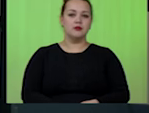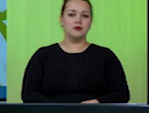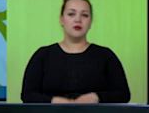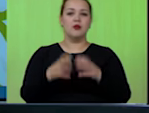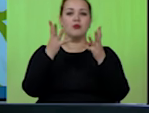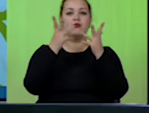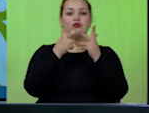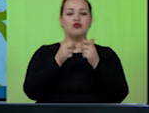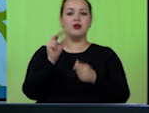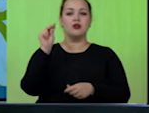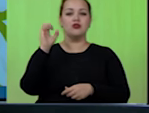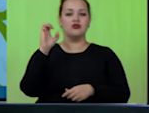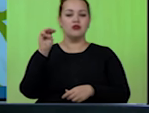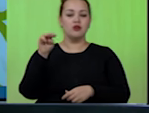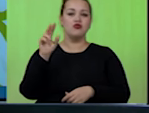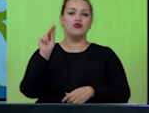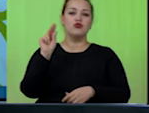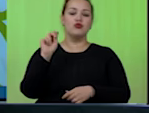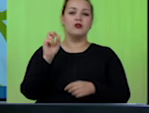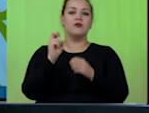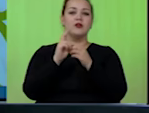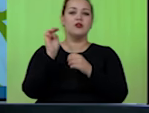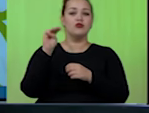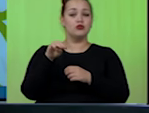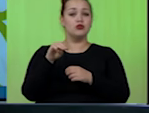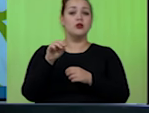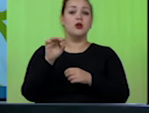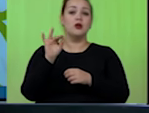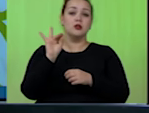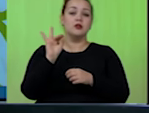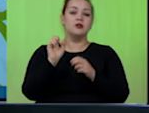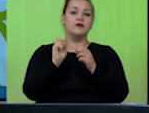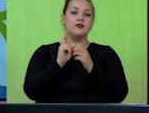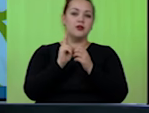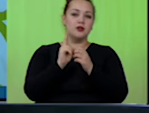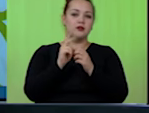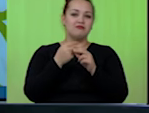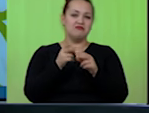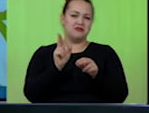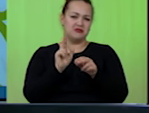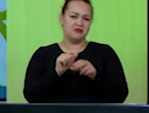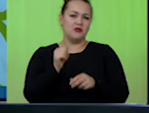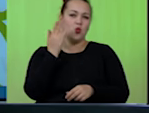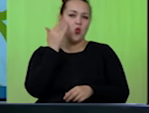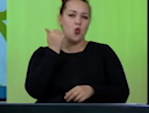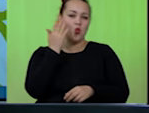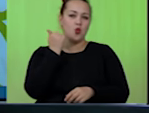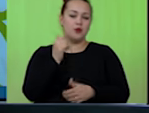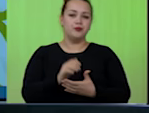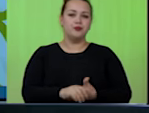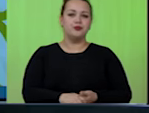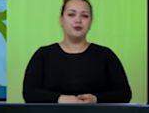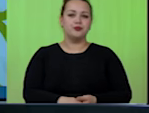Вычислите частное чисел 12 тысяч и 12. Это для вас очень легко, ребята.